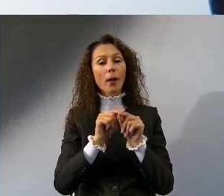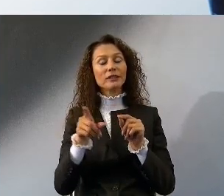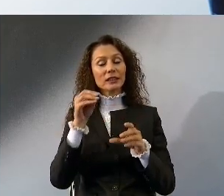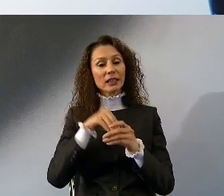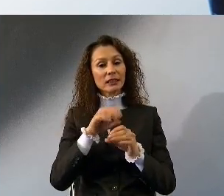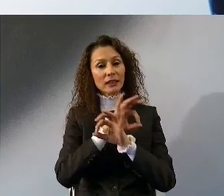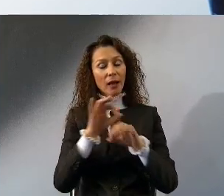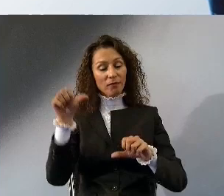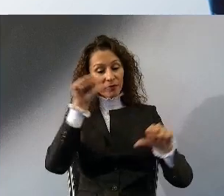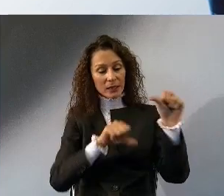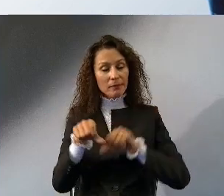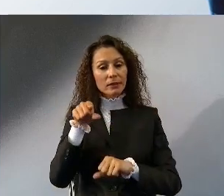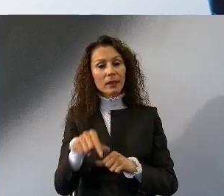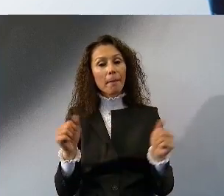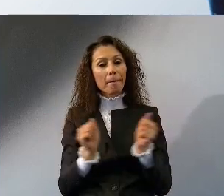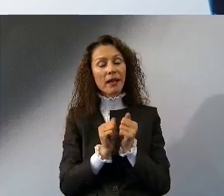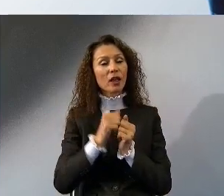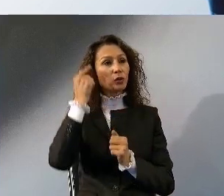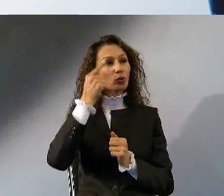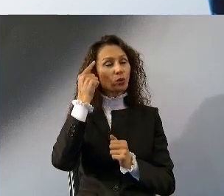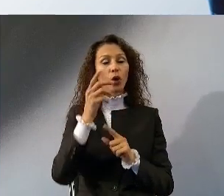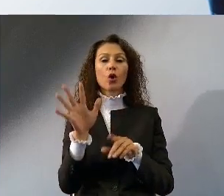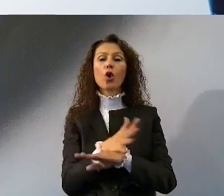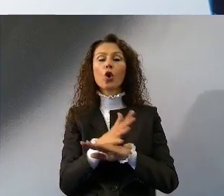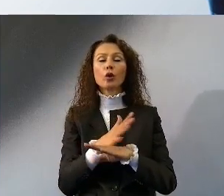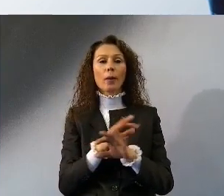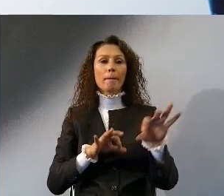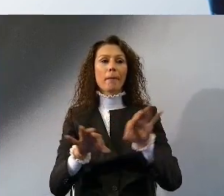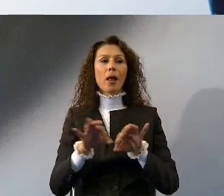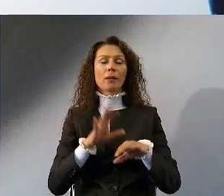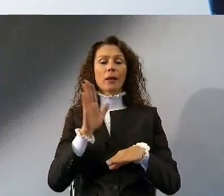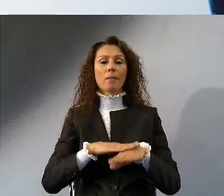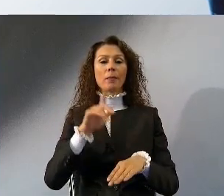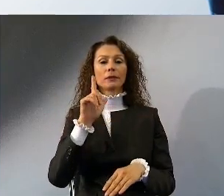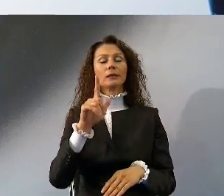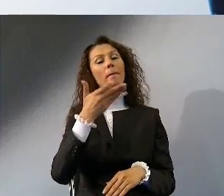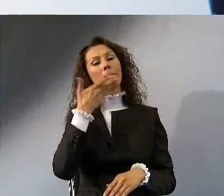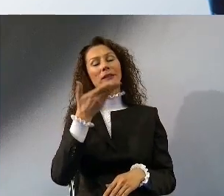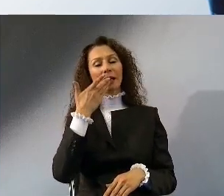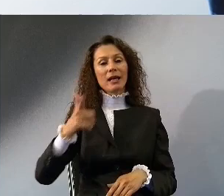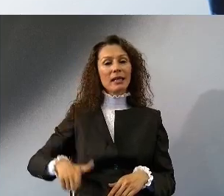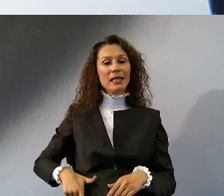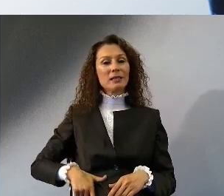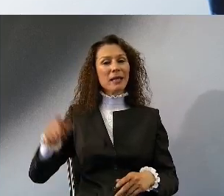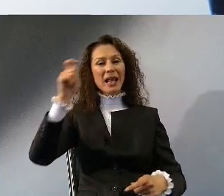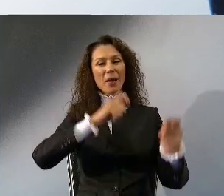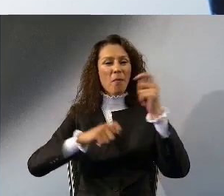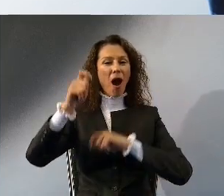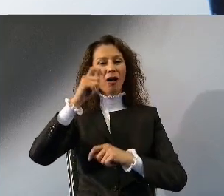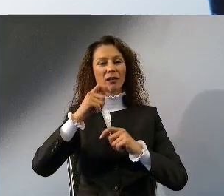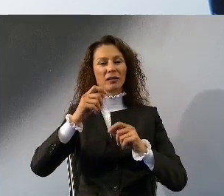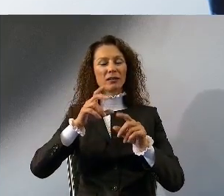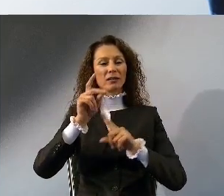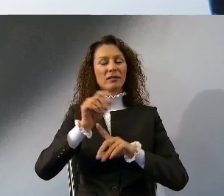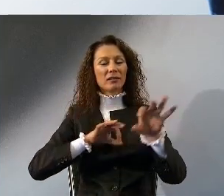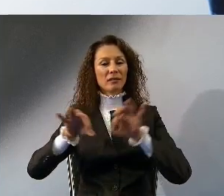fizibiliteyi birlikte düşünerek bir ürün planlaması yapmamız lazım. Yani nasıl İzmir'in bir imar planı var ise, nerede